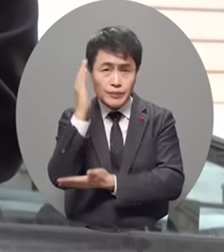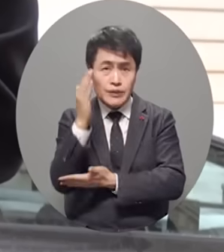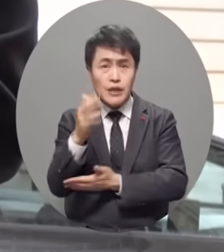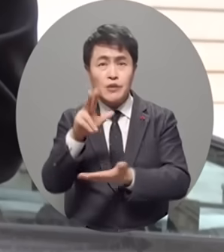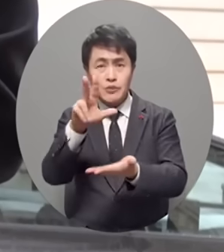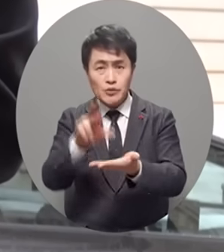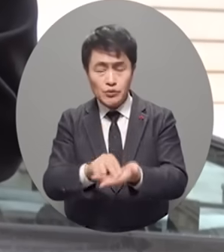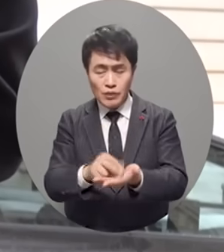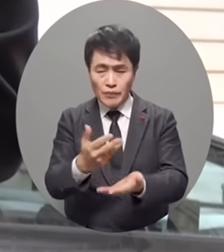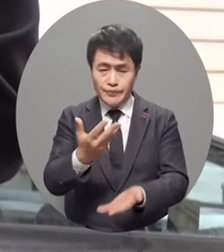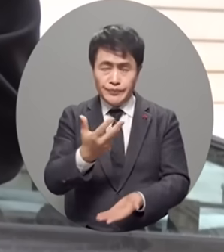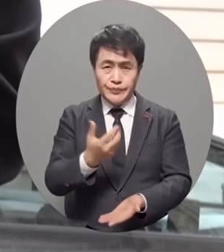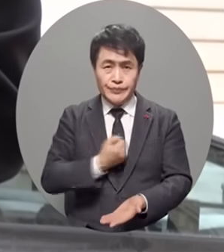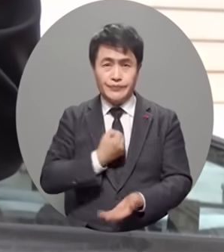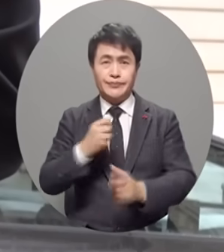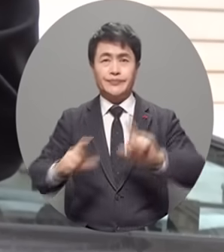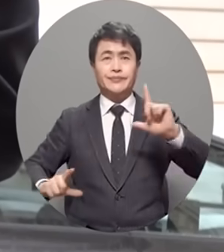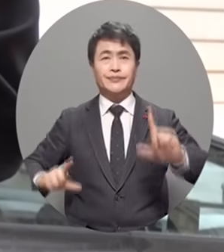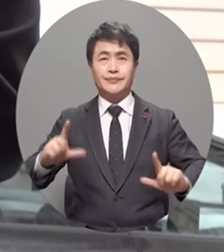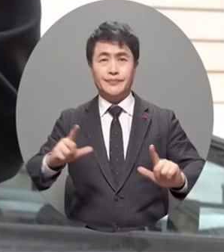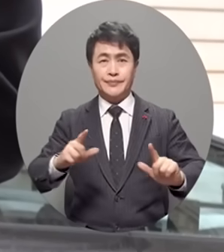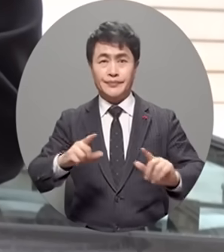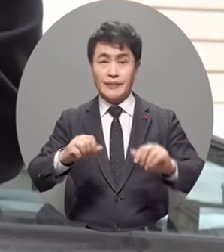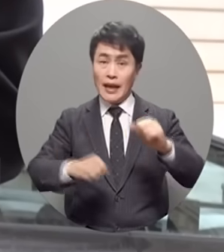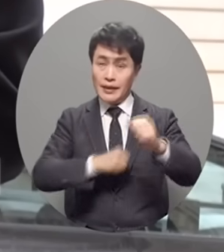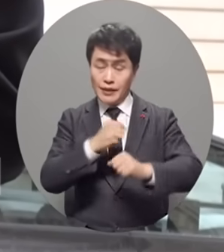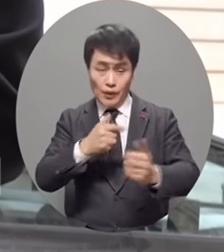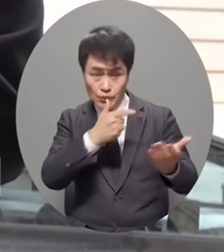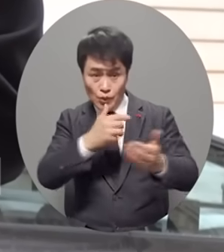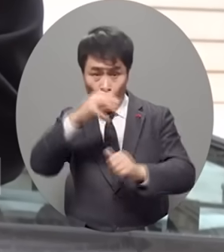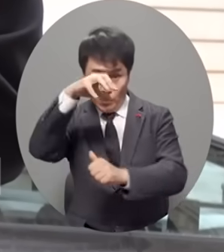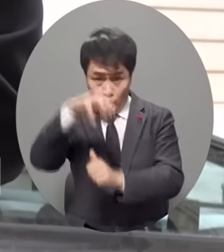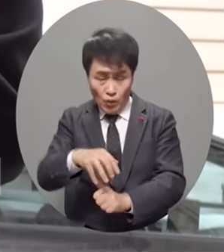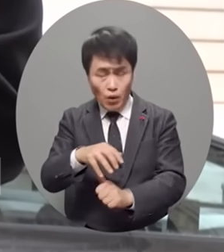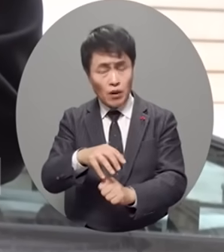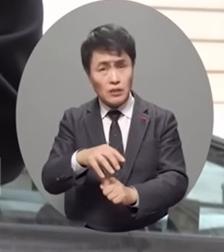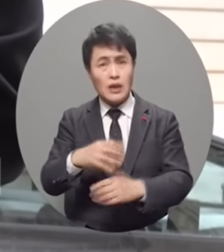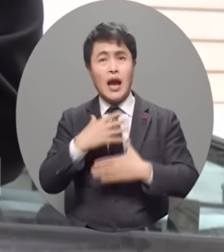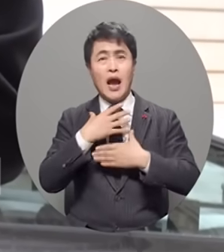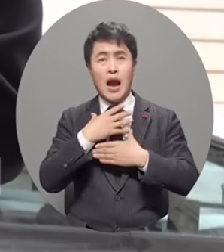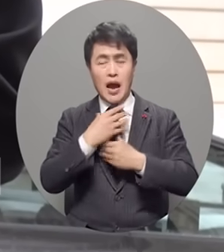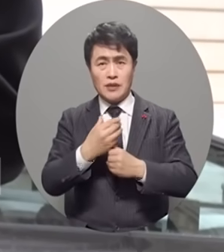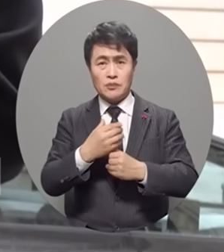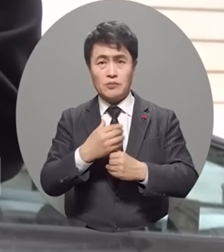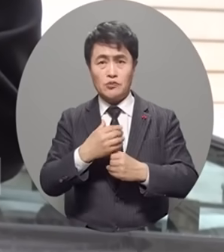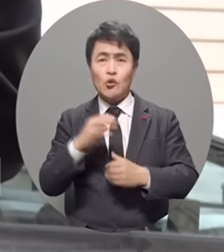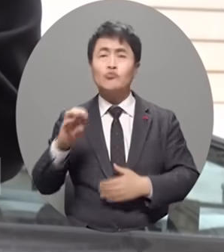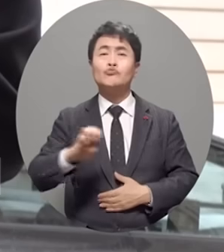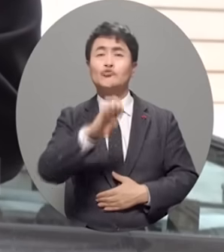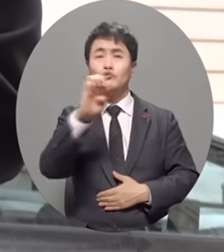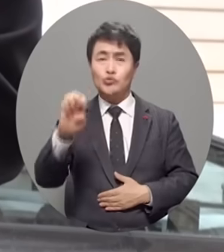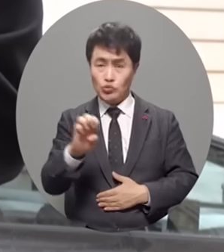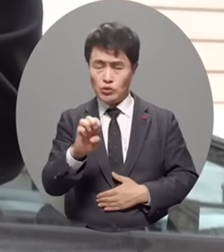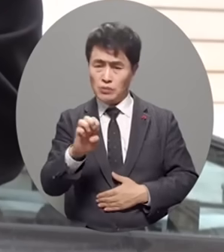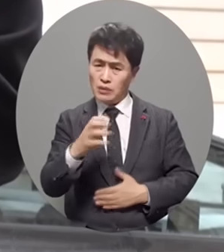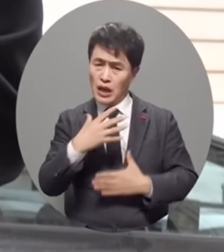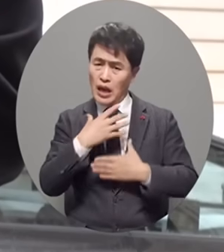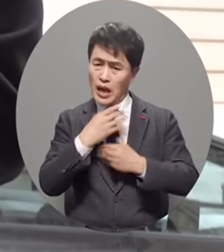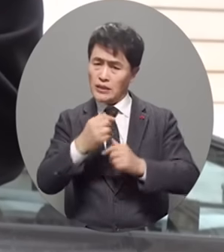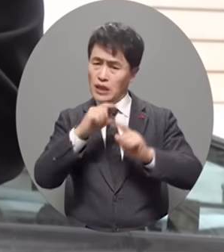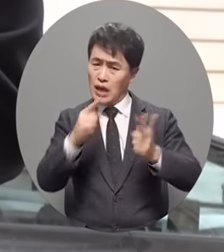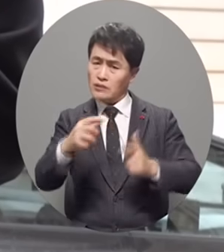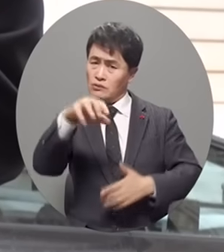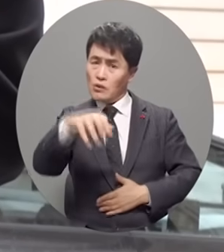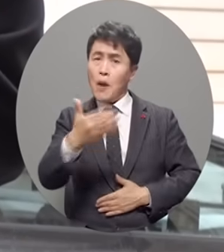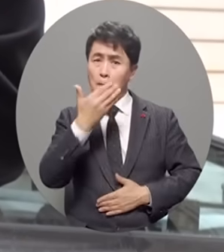사건으로 충격을 받은 모습입니다. 자유로운 총기 규제 속에서도 비교적 안전함을 자부하던 유럽도 더 이상 안전지대가 아닐 수